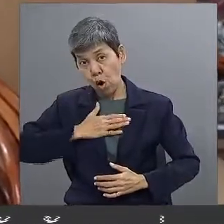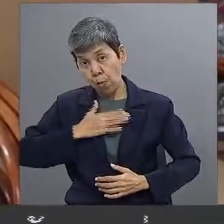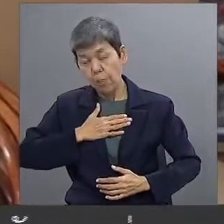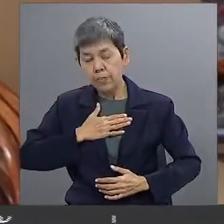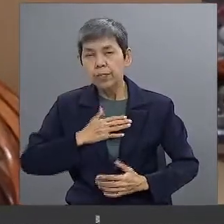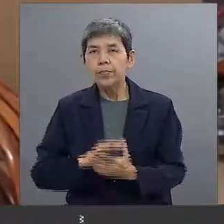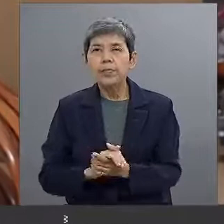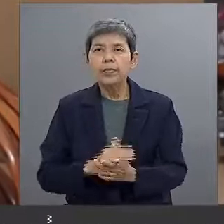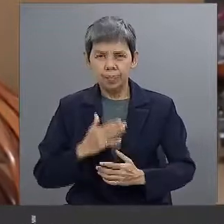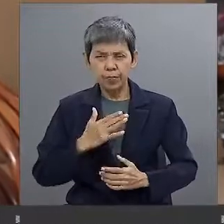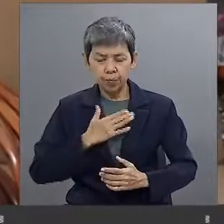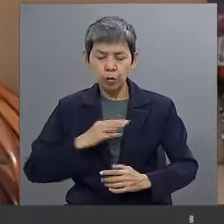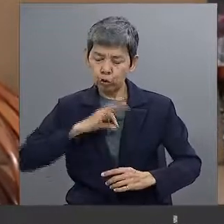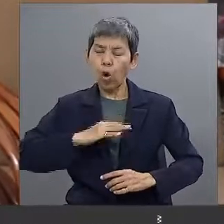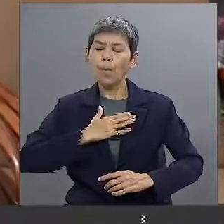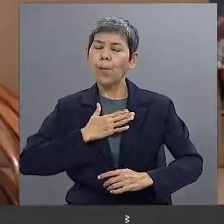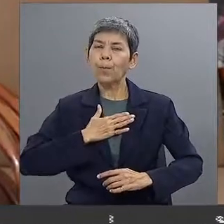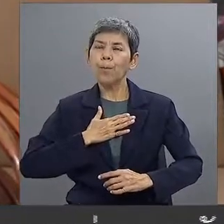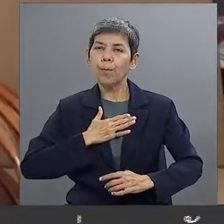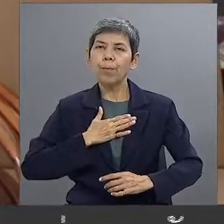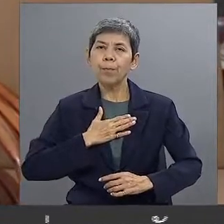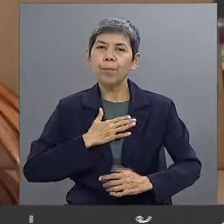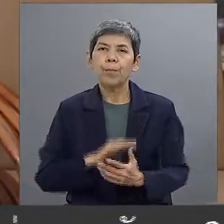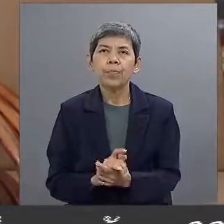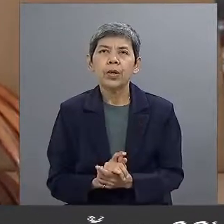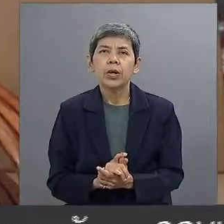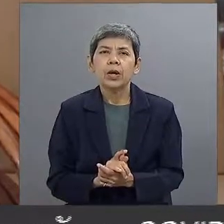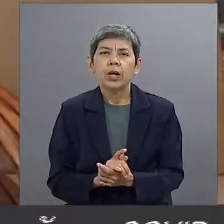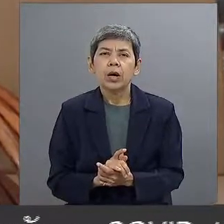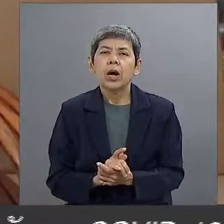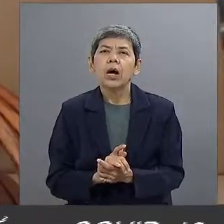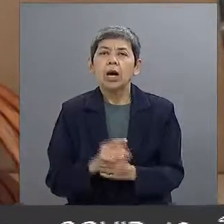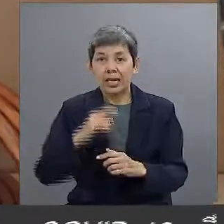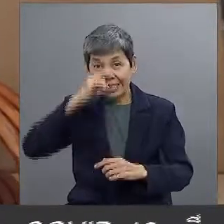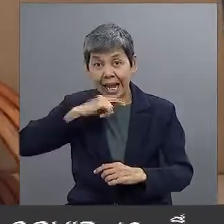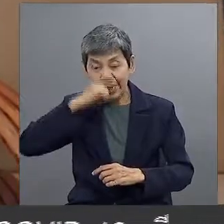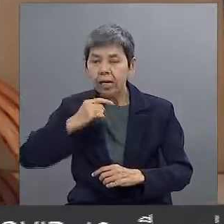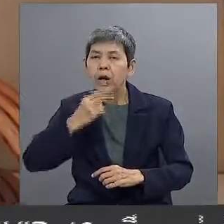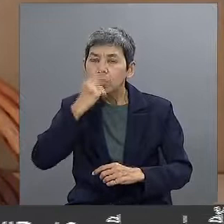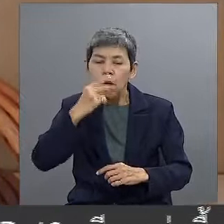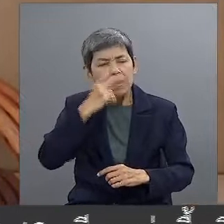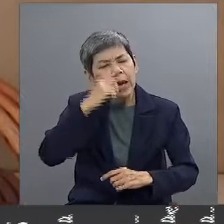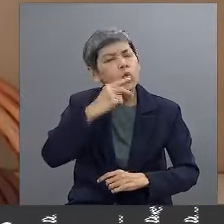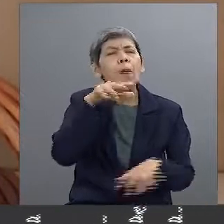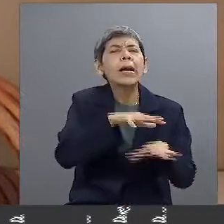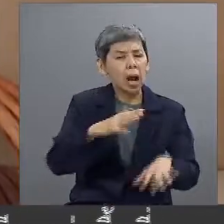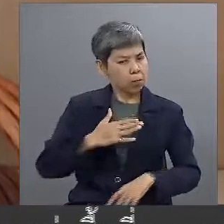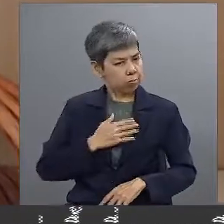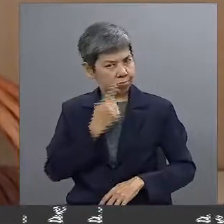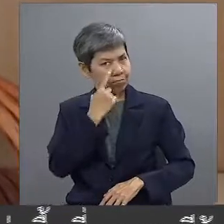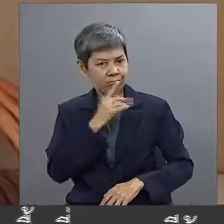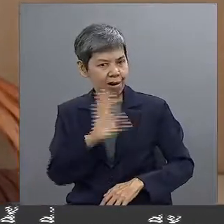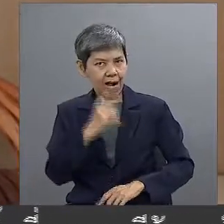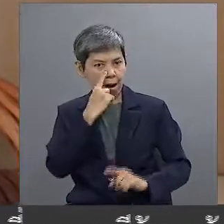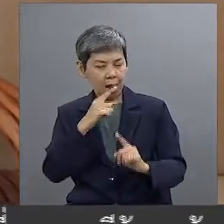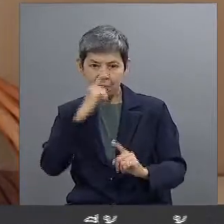ครับรวมที่สำหรับคนไทยธรรมดาแต่สำหรับผมตลกมากสนุกมากนะ